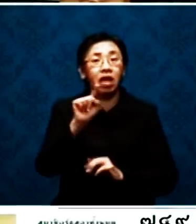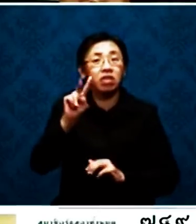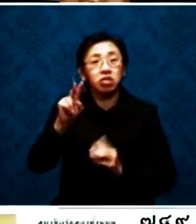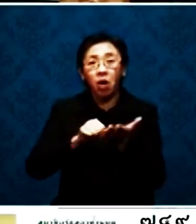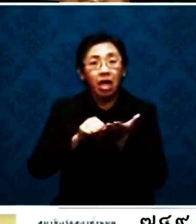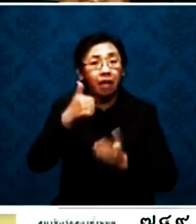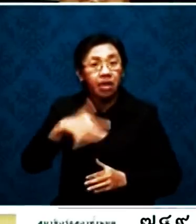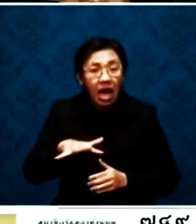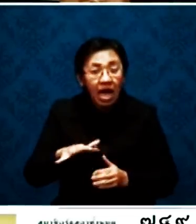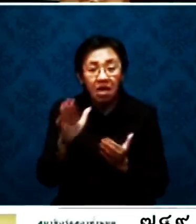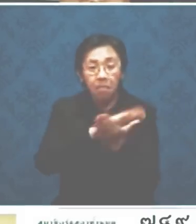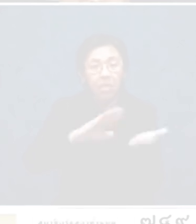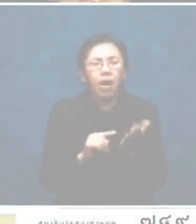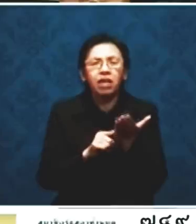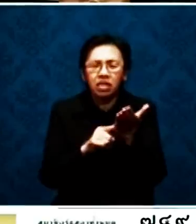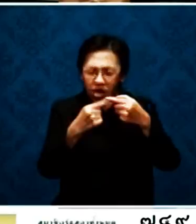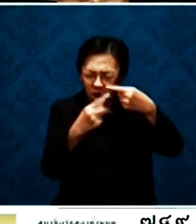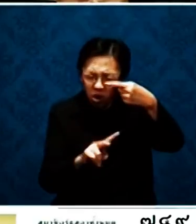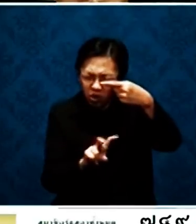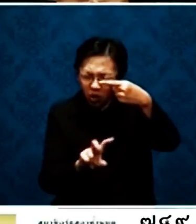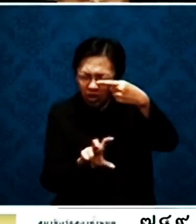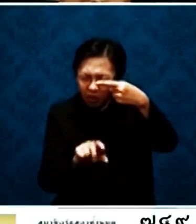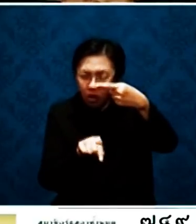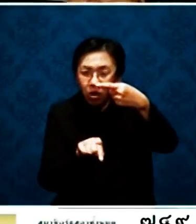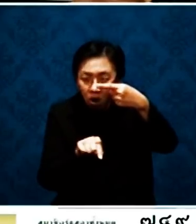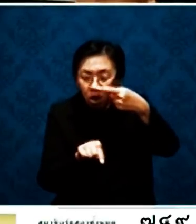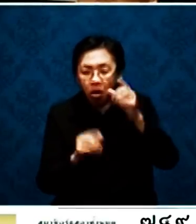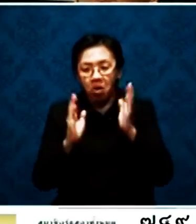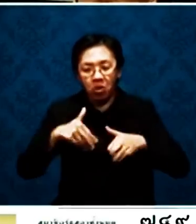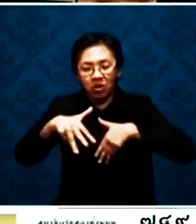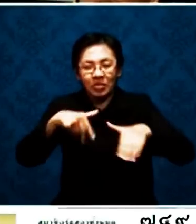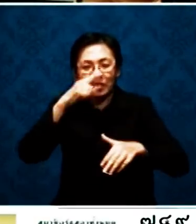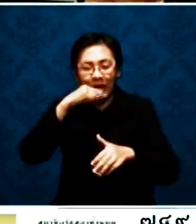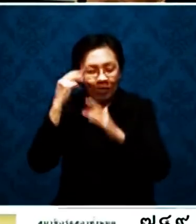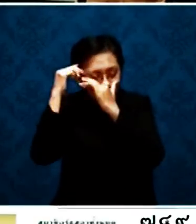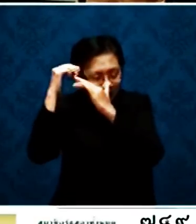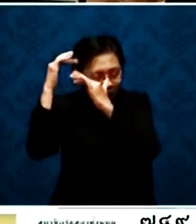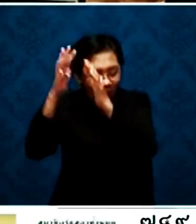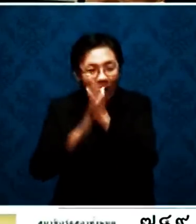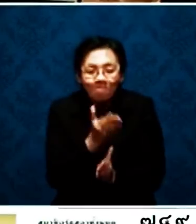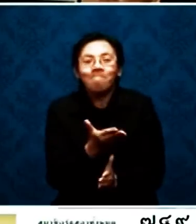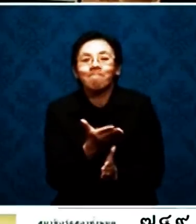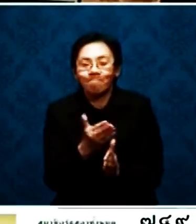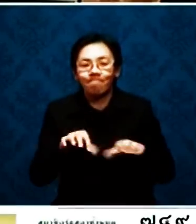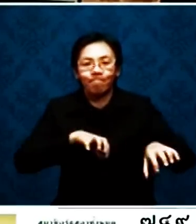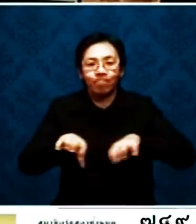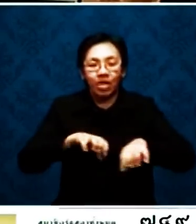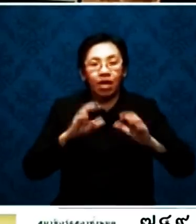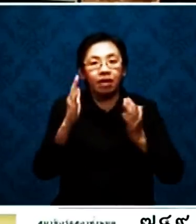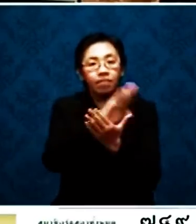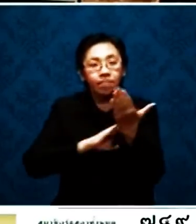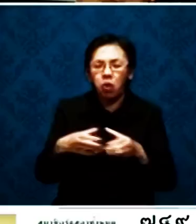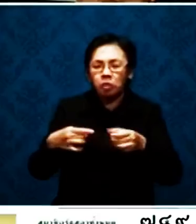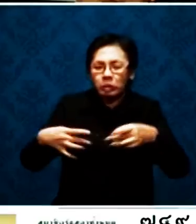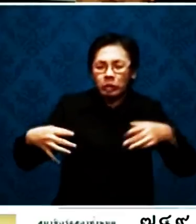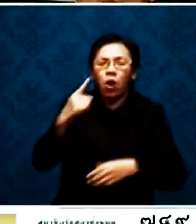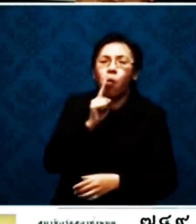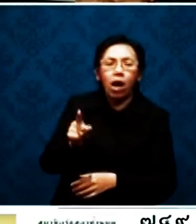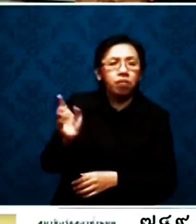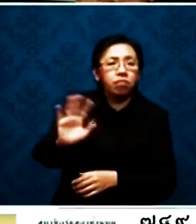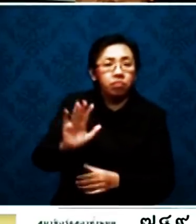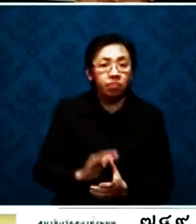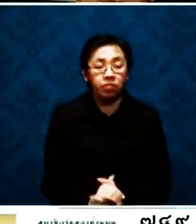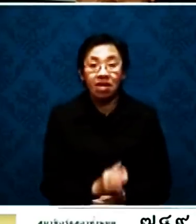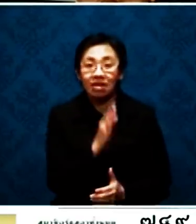มันจะล่มจมผมไม่ว่าอะไรท่านเป็นความหวังของคนไทยที่จะเข้ามาบริหารบ้านเมืองท่านละเพียงเรื่องเดียวท่าน